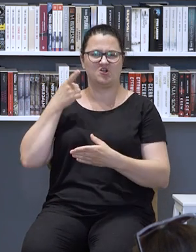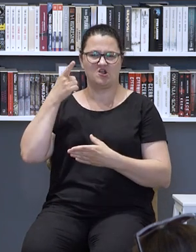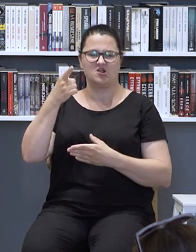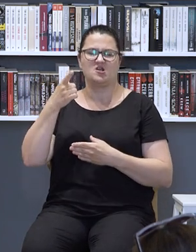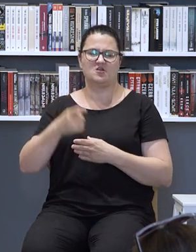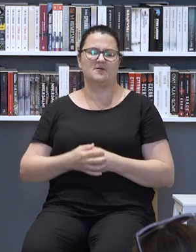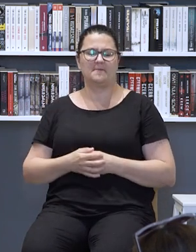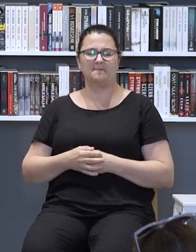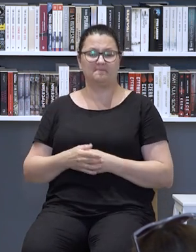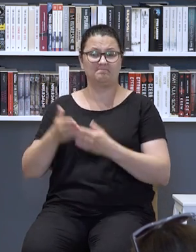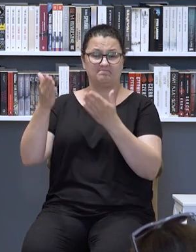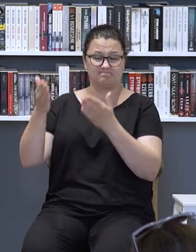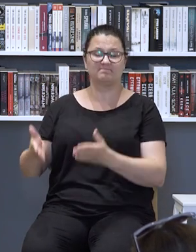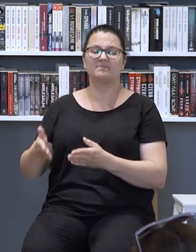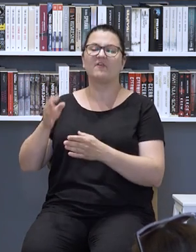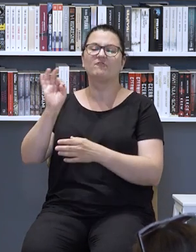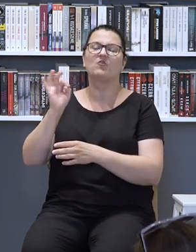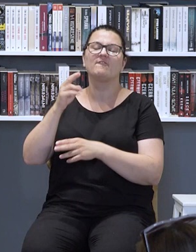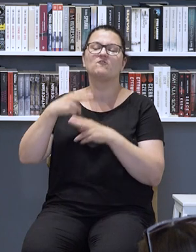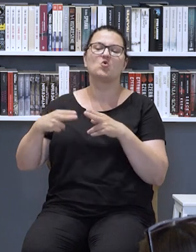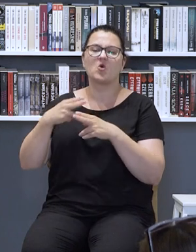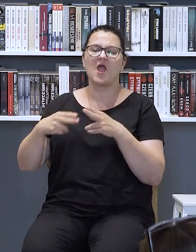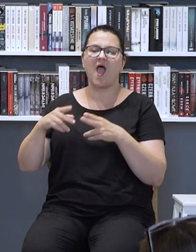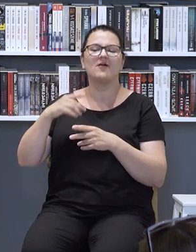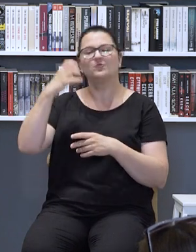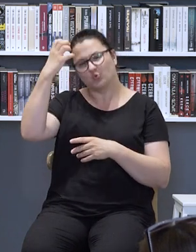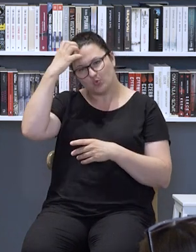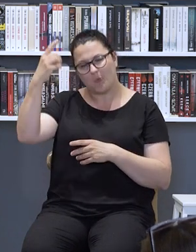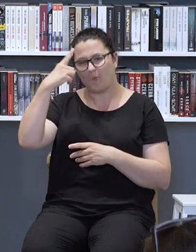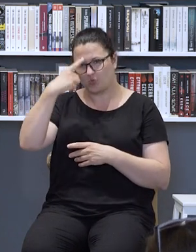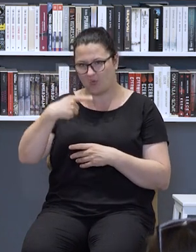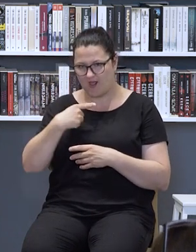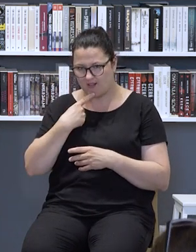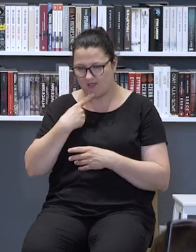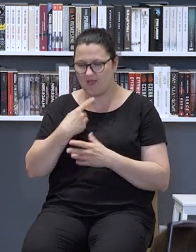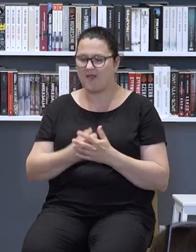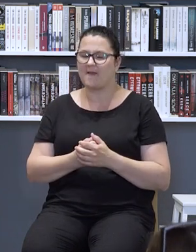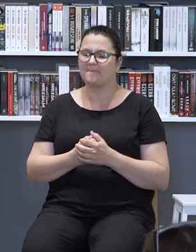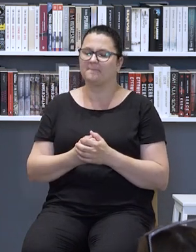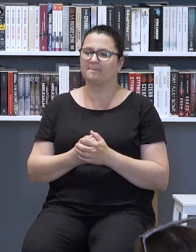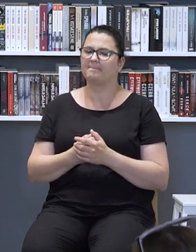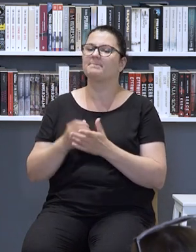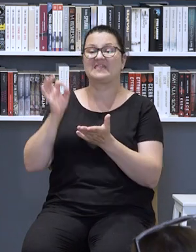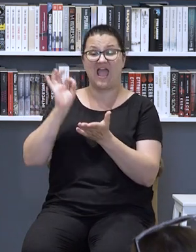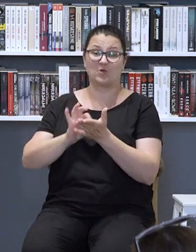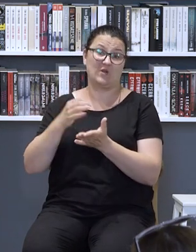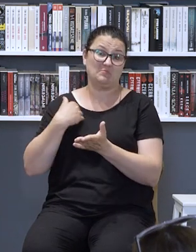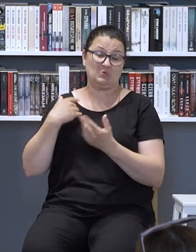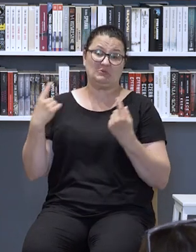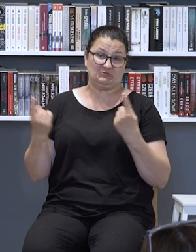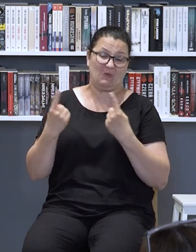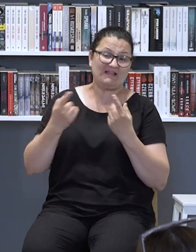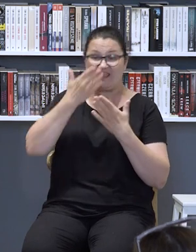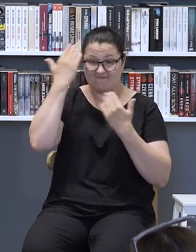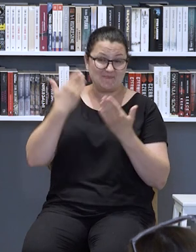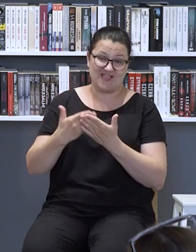jego bardzo możnym wujem był król Portugalii, który w którymś momencie, nie wiemy dlaczego,